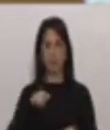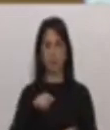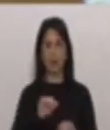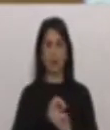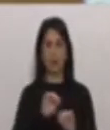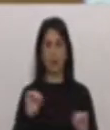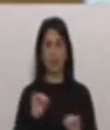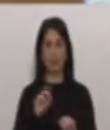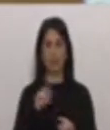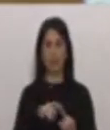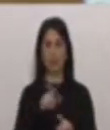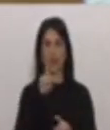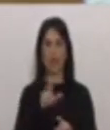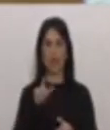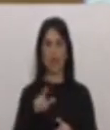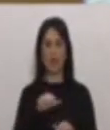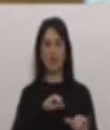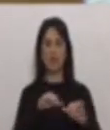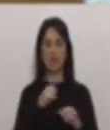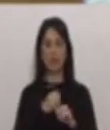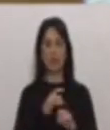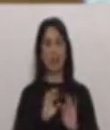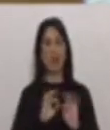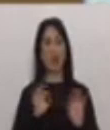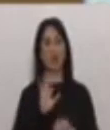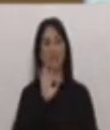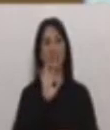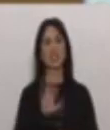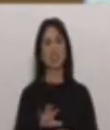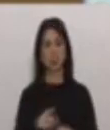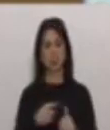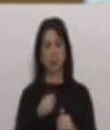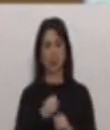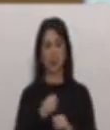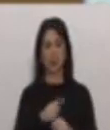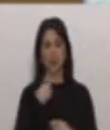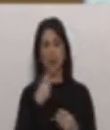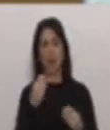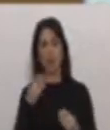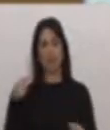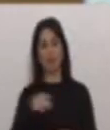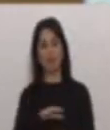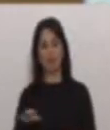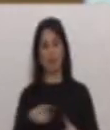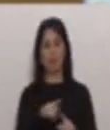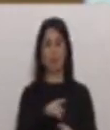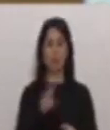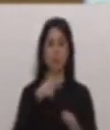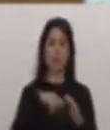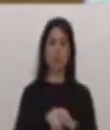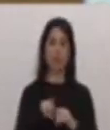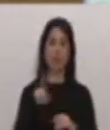შეიძლება სულდნენ ადამიანები, მით უმეტეს გამოხატავდნენ ამ სიძულვილს, რომელიც მათ გემოვნებას არ შეესაბამებიან და ისიც იმის გამო, რომ